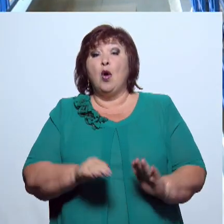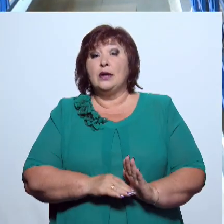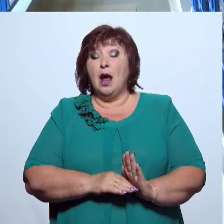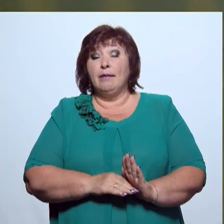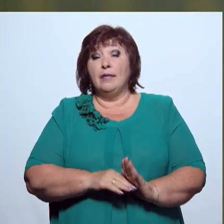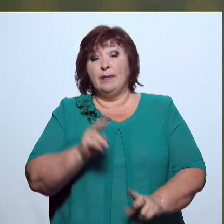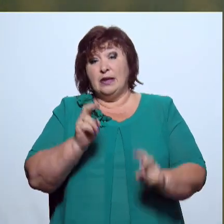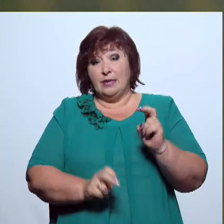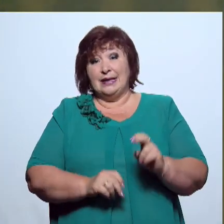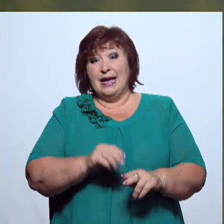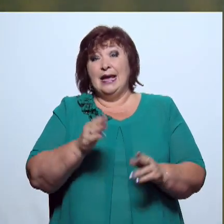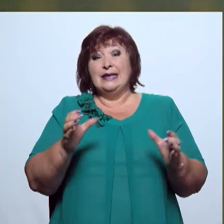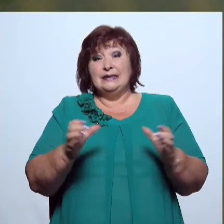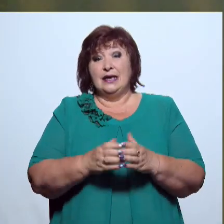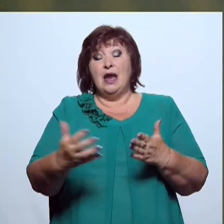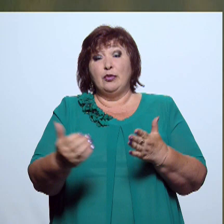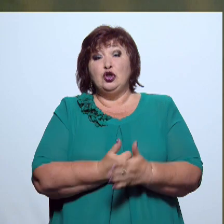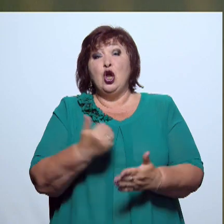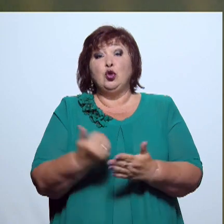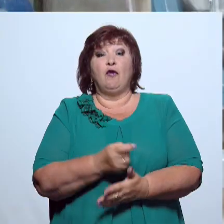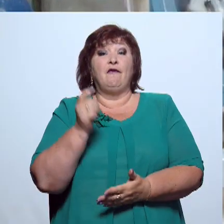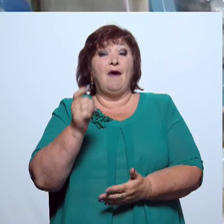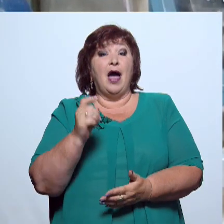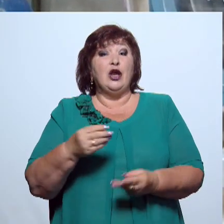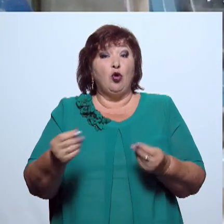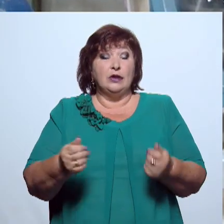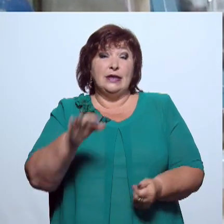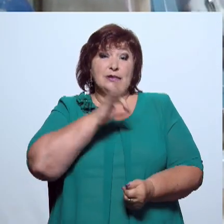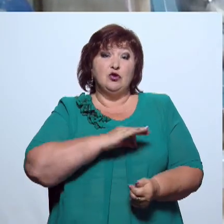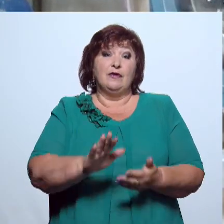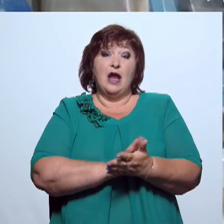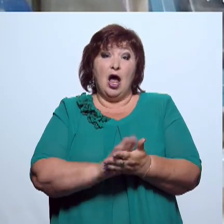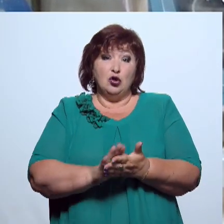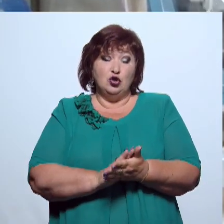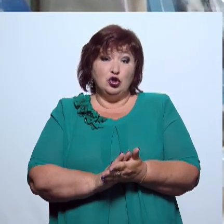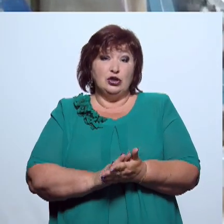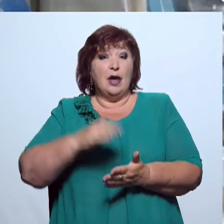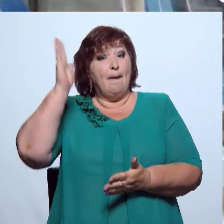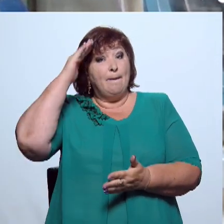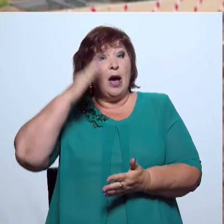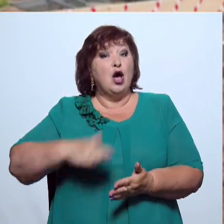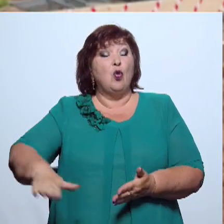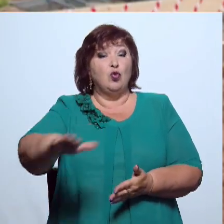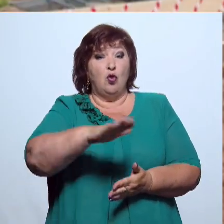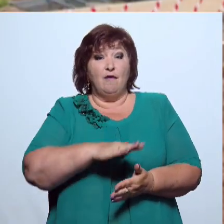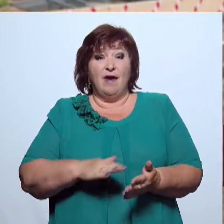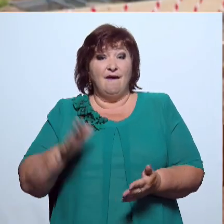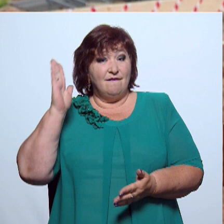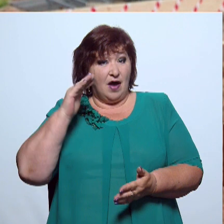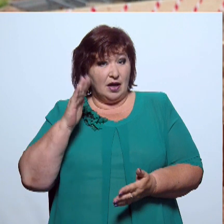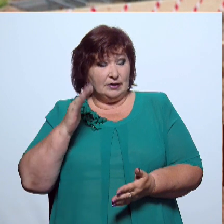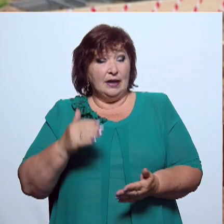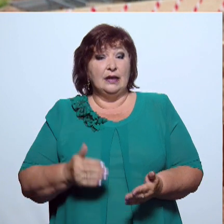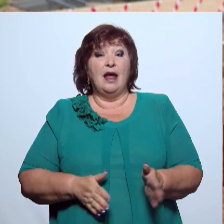к строительству цеха для получения нового реагента, которые будут использовать для очистки прудовой воды. При введении